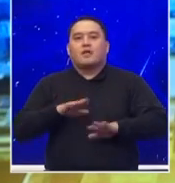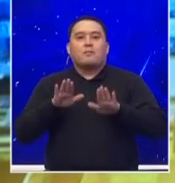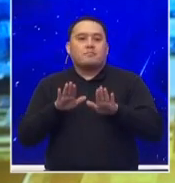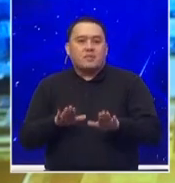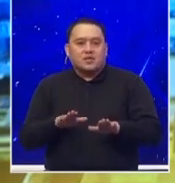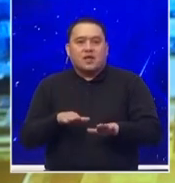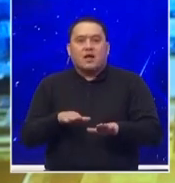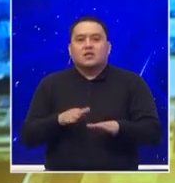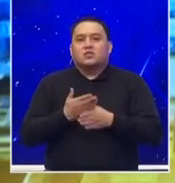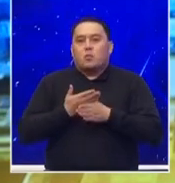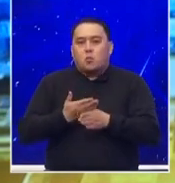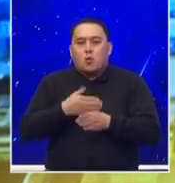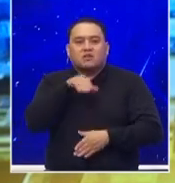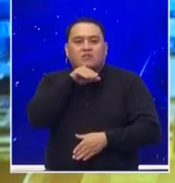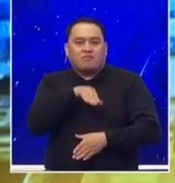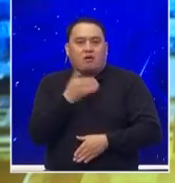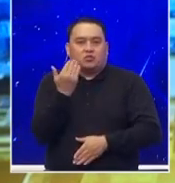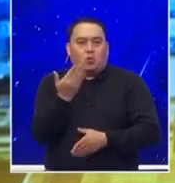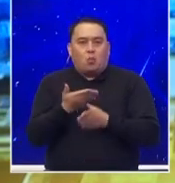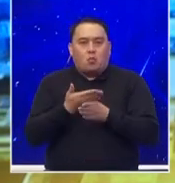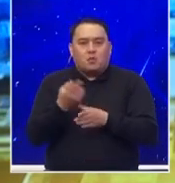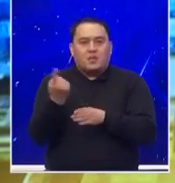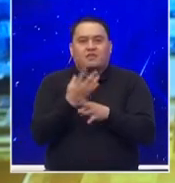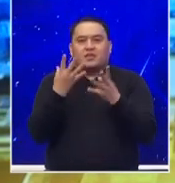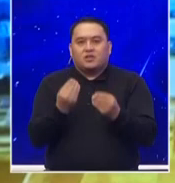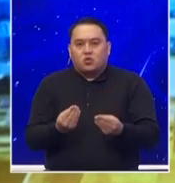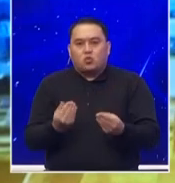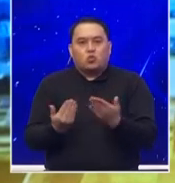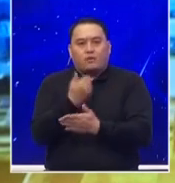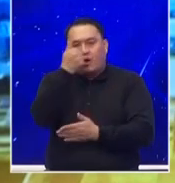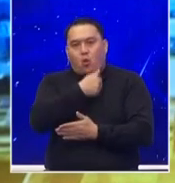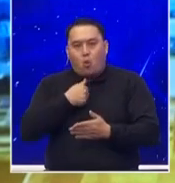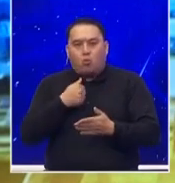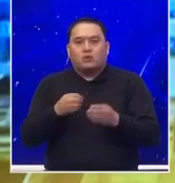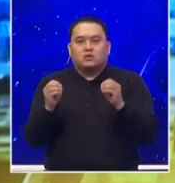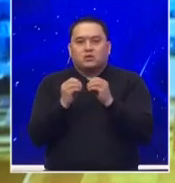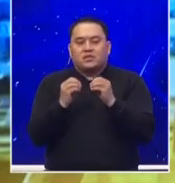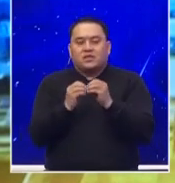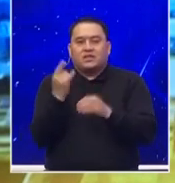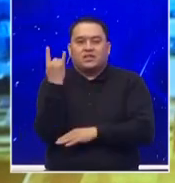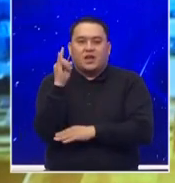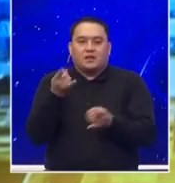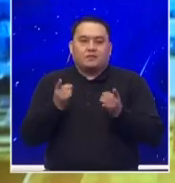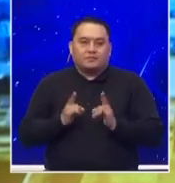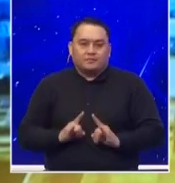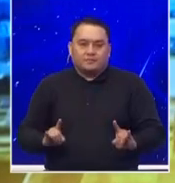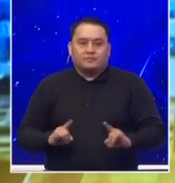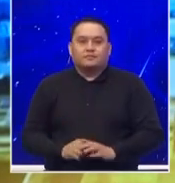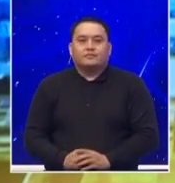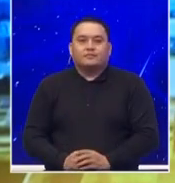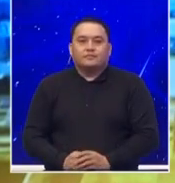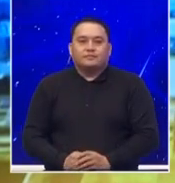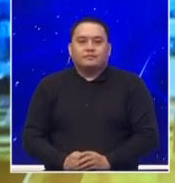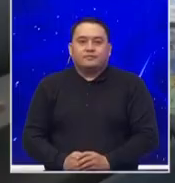месте. Благодаря их квалифицированной помощи в первый день Нового года в этот мир пришли еще 10 малышей.